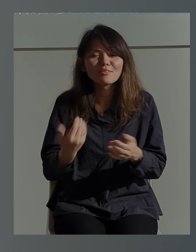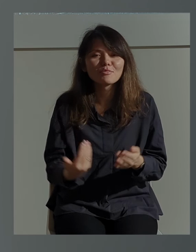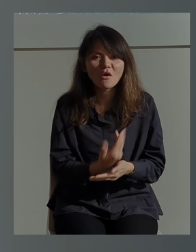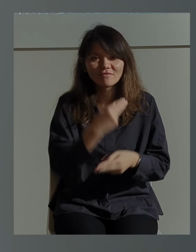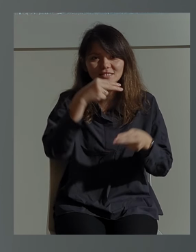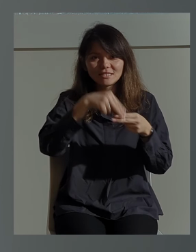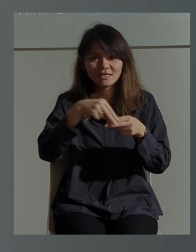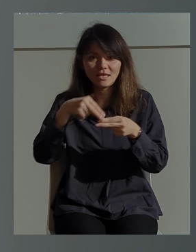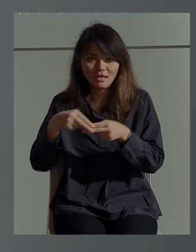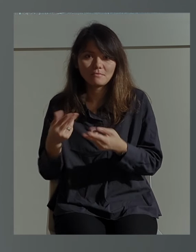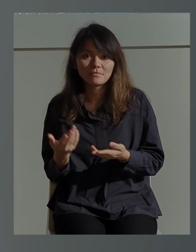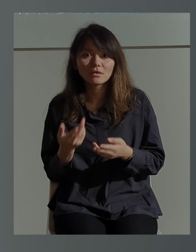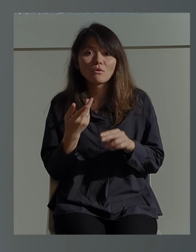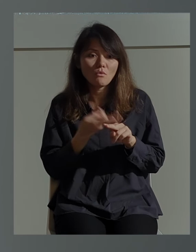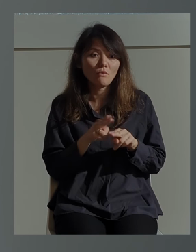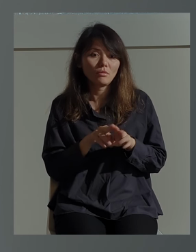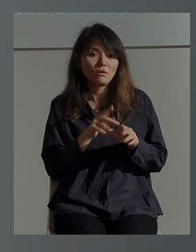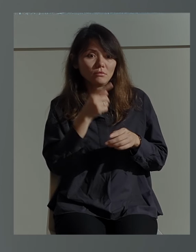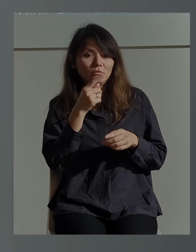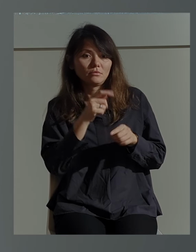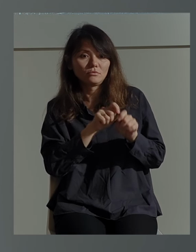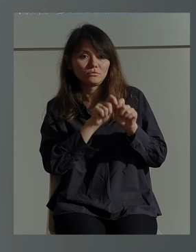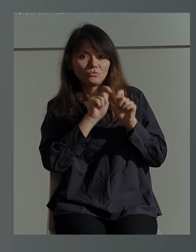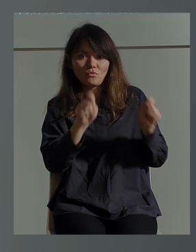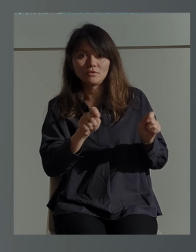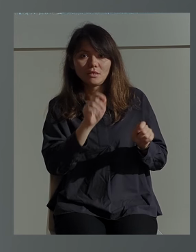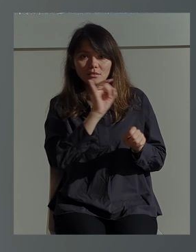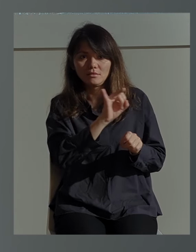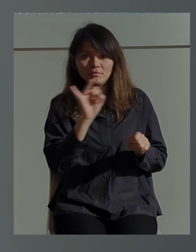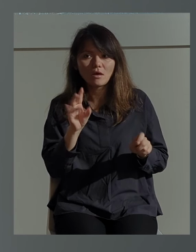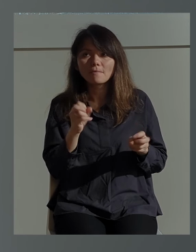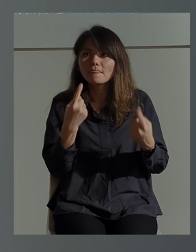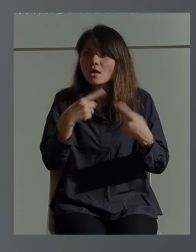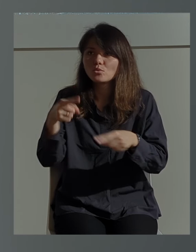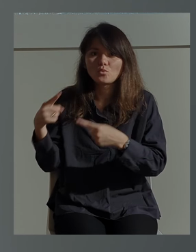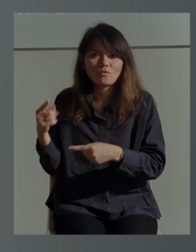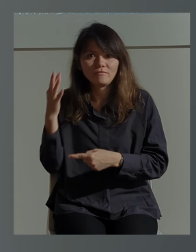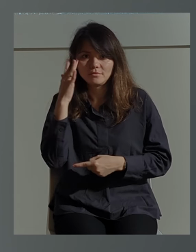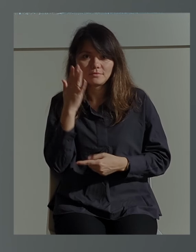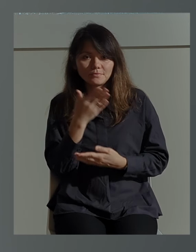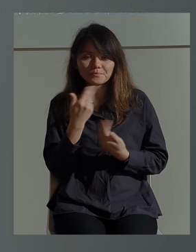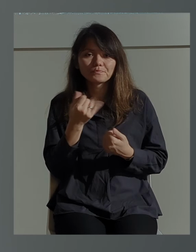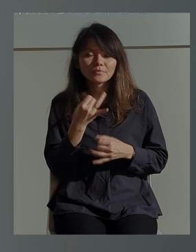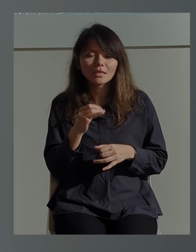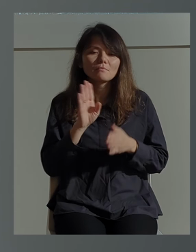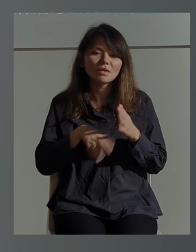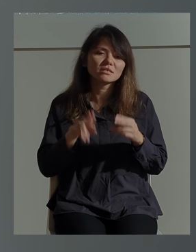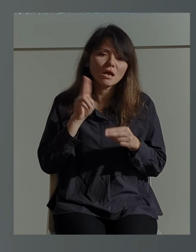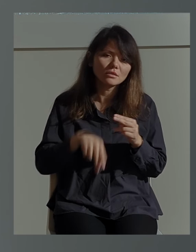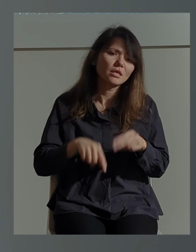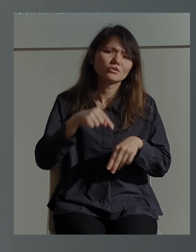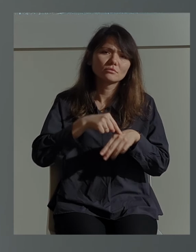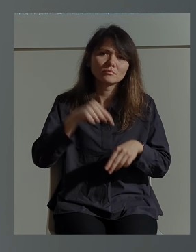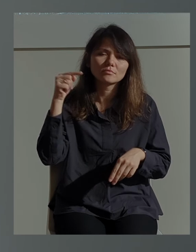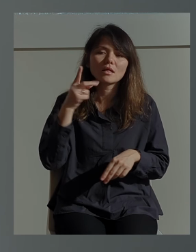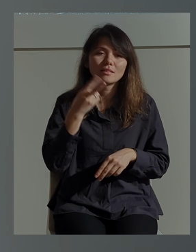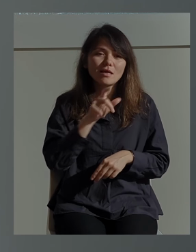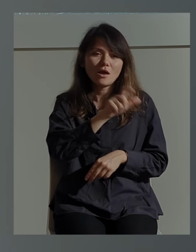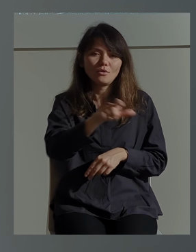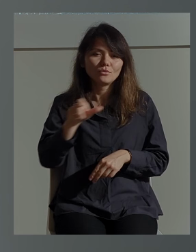потому что только для этого он был создан и ни Для чего иного и вот эта бесконечная инерция созданных Казалось бы для